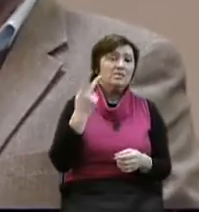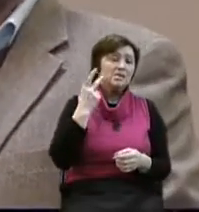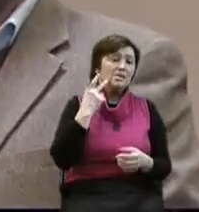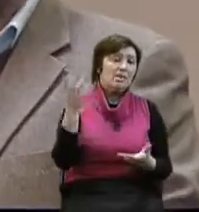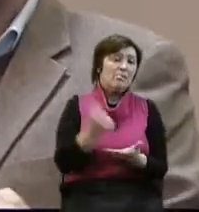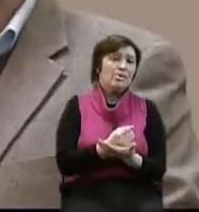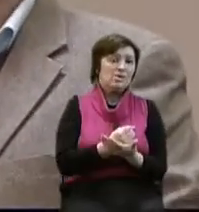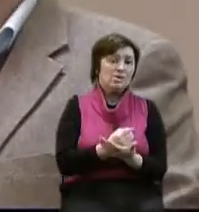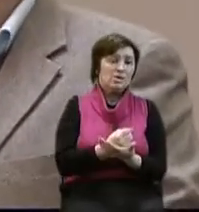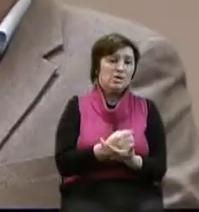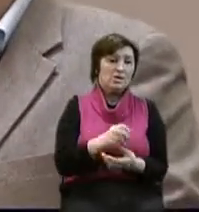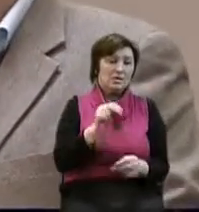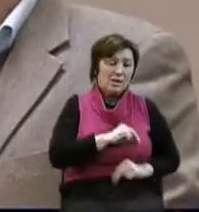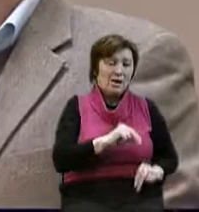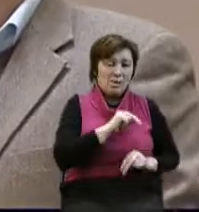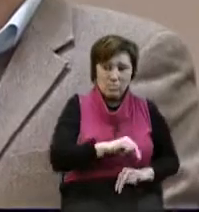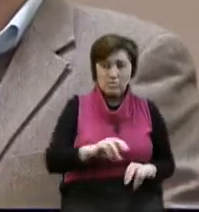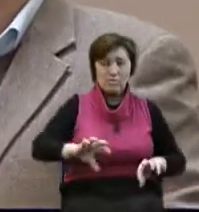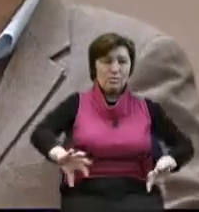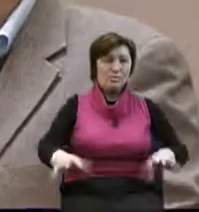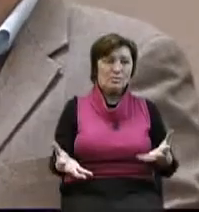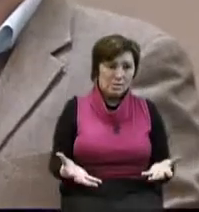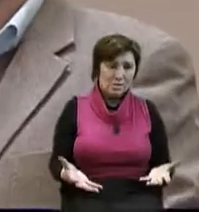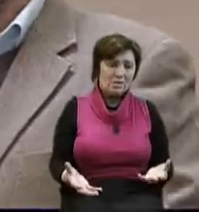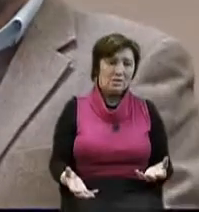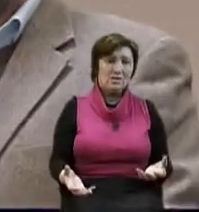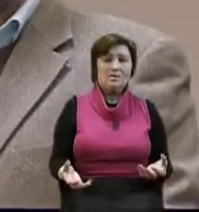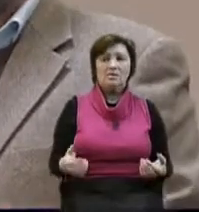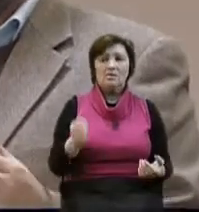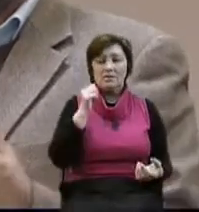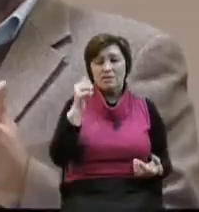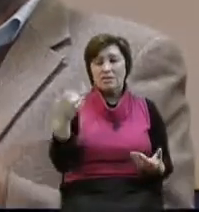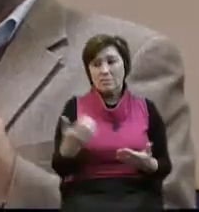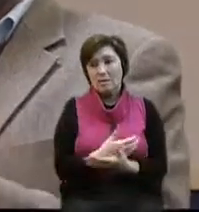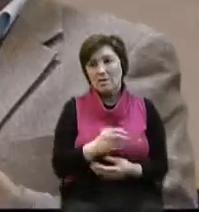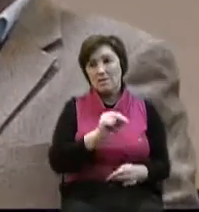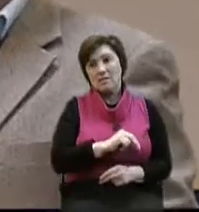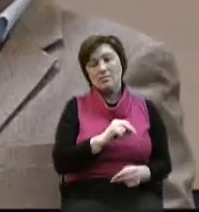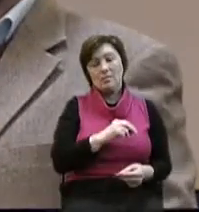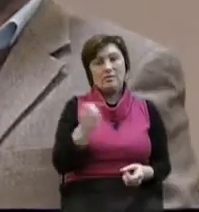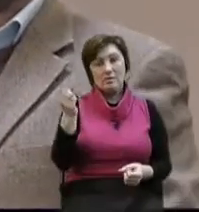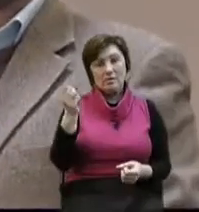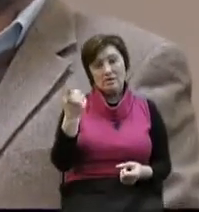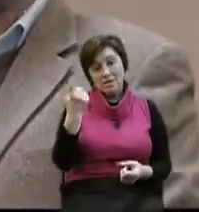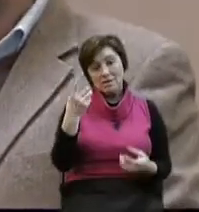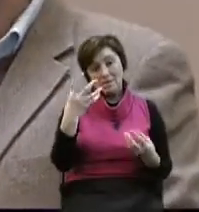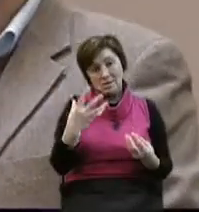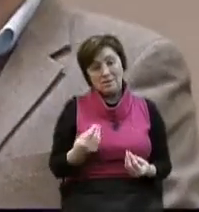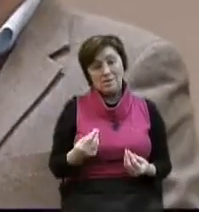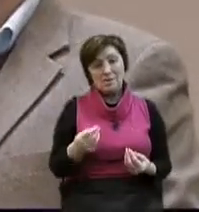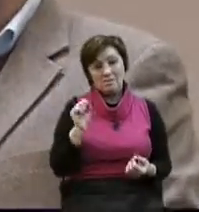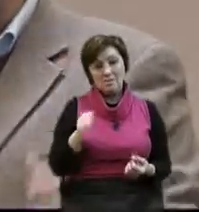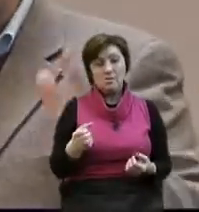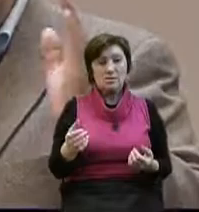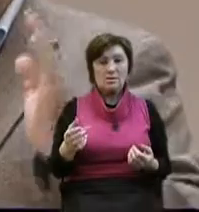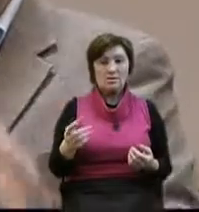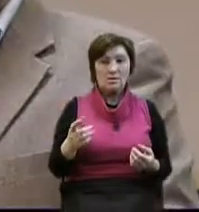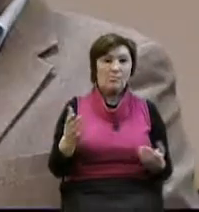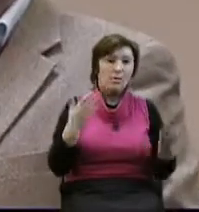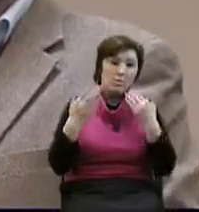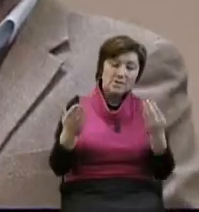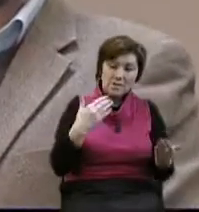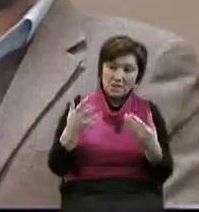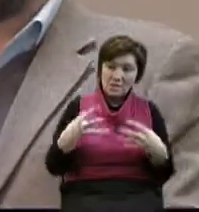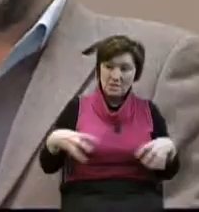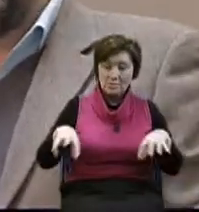больше. Работа усталая, завтра опять на работу. И это тот принцип, который дан был еще до закона, до того,